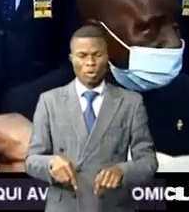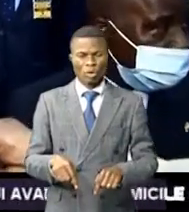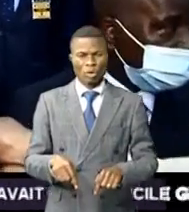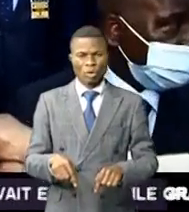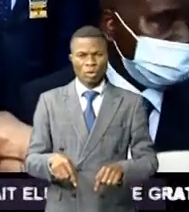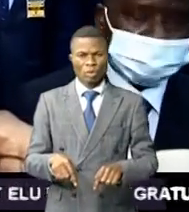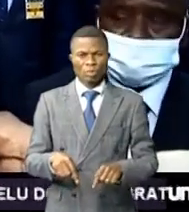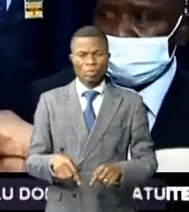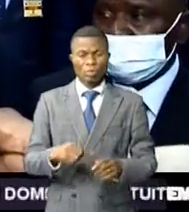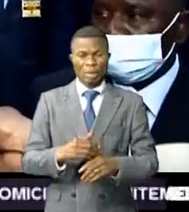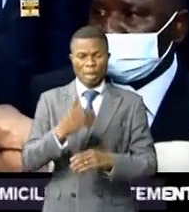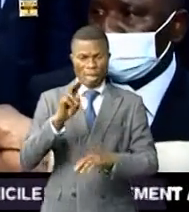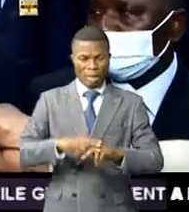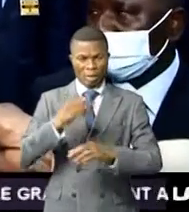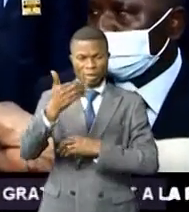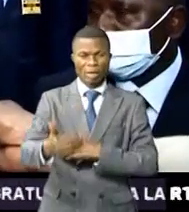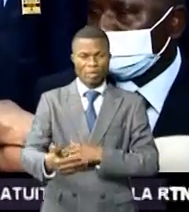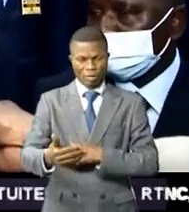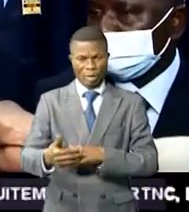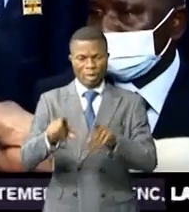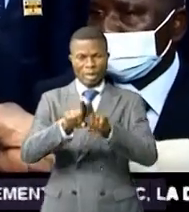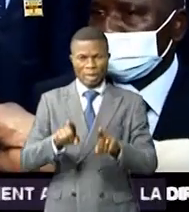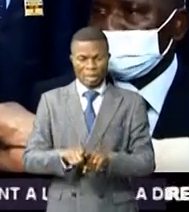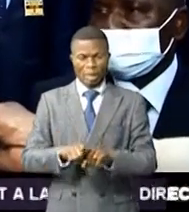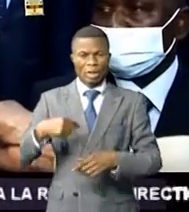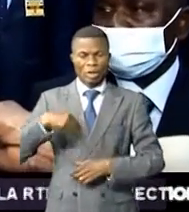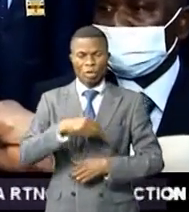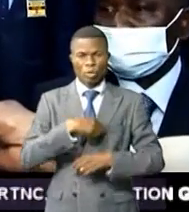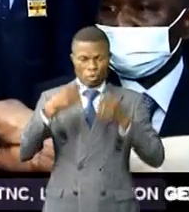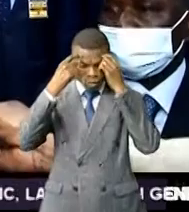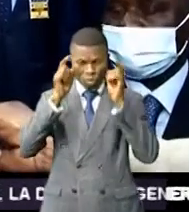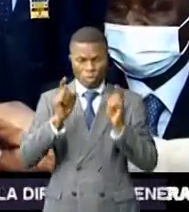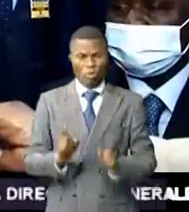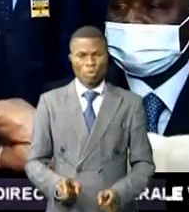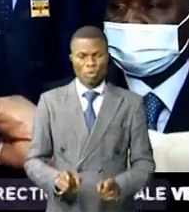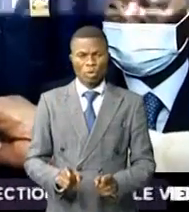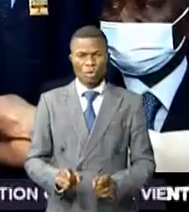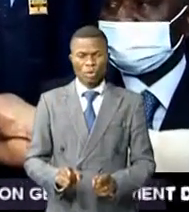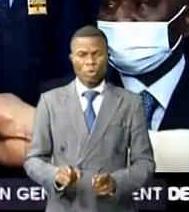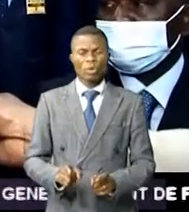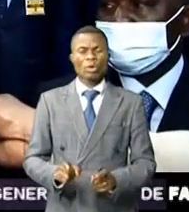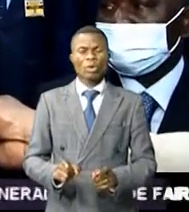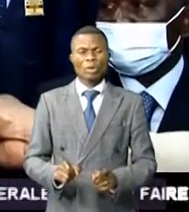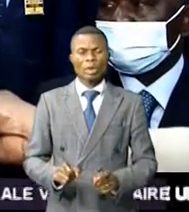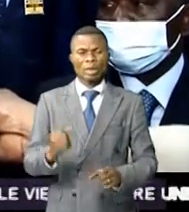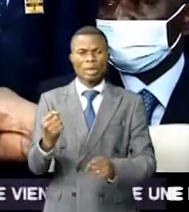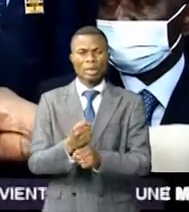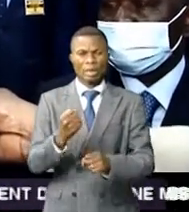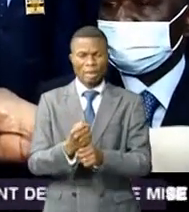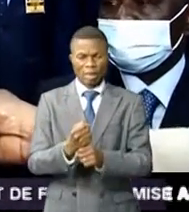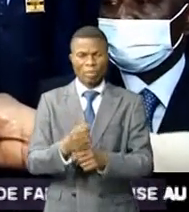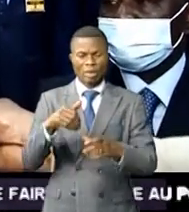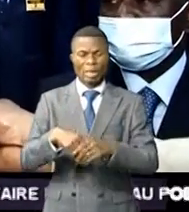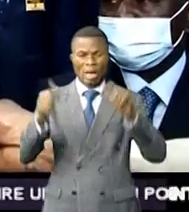une impasse. Et nous avons décidé de mettre la main dans la main, pays